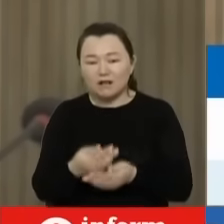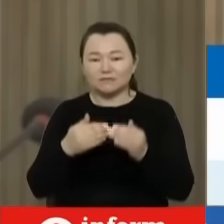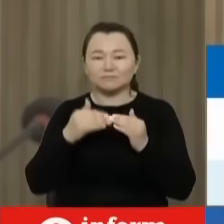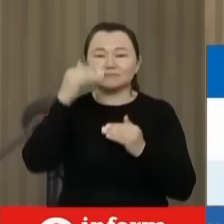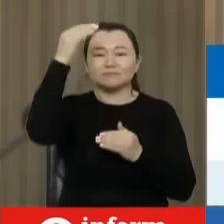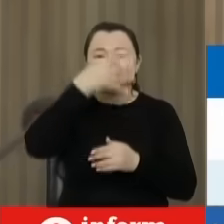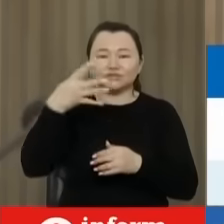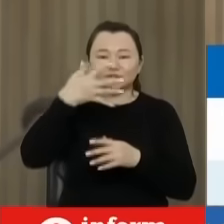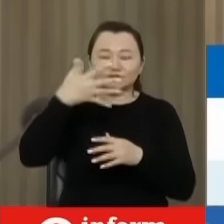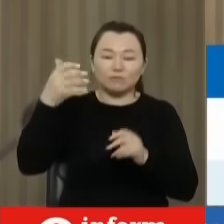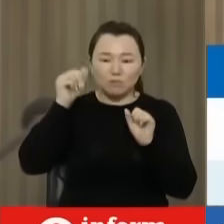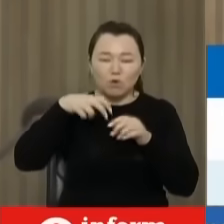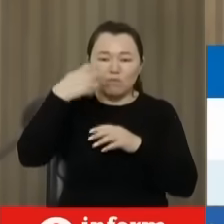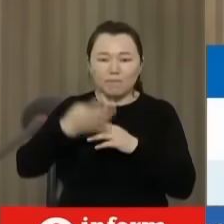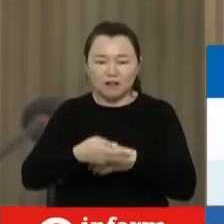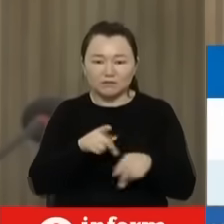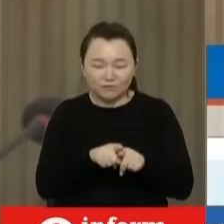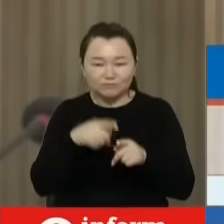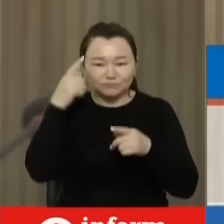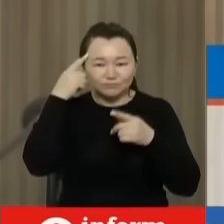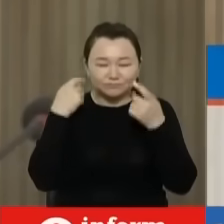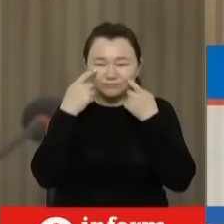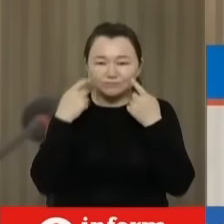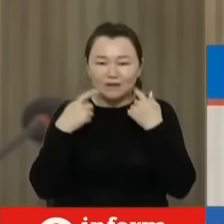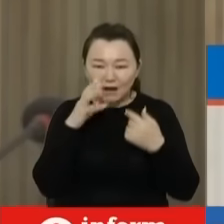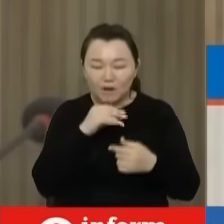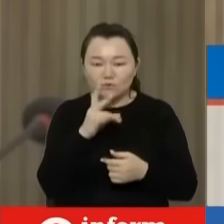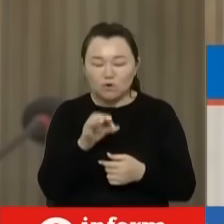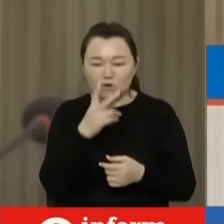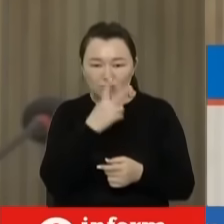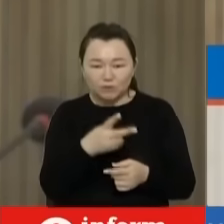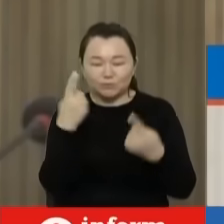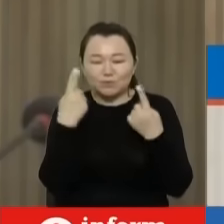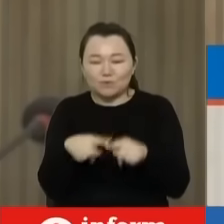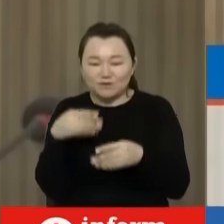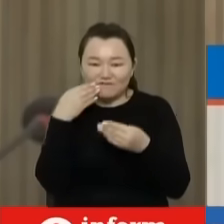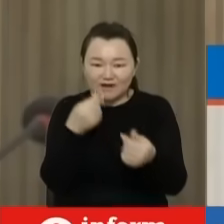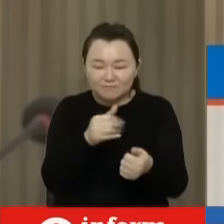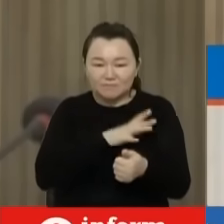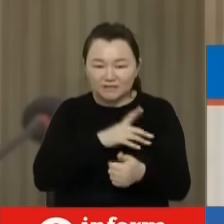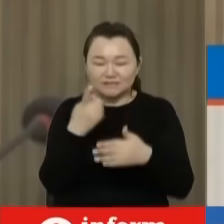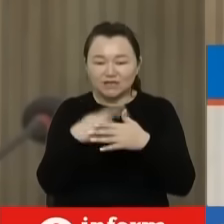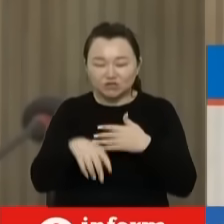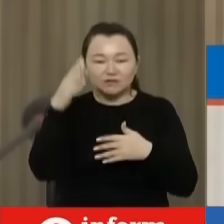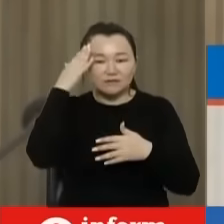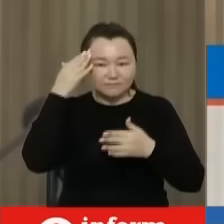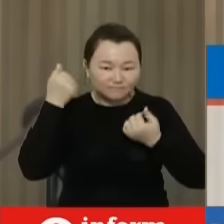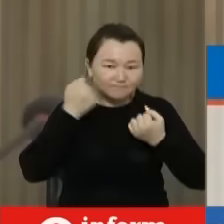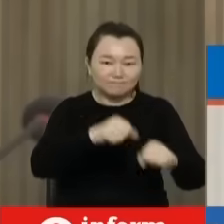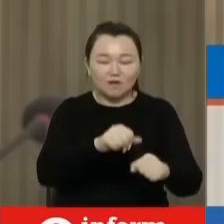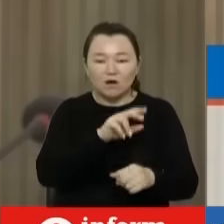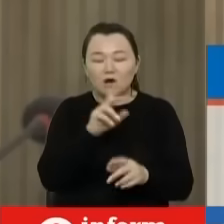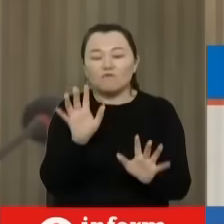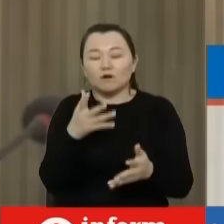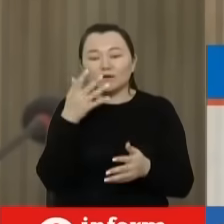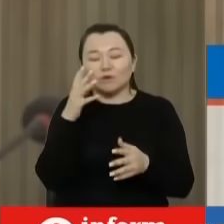жөн, жерде тұрған адам басын жерге соғып, мұндай зақым ала алмайды. Демек өзгенің әсері болған, яғни басына соққы жасалған. Тіпті абайсызда құлап кетсе